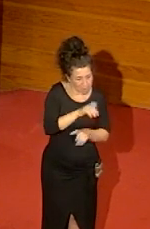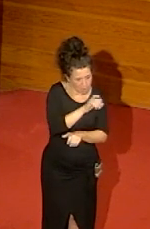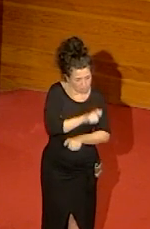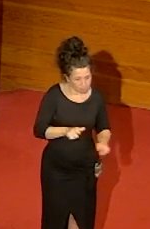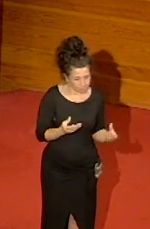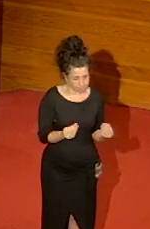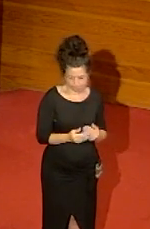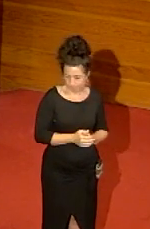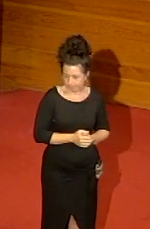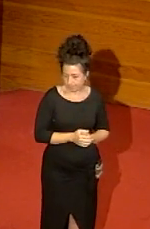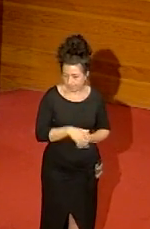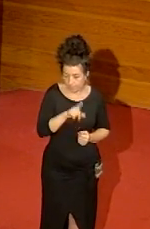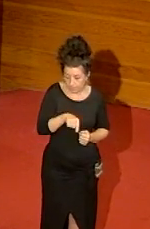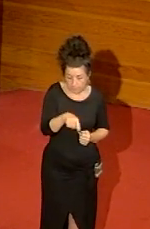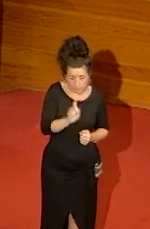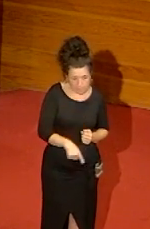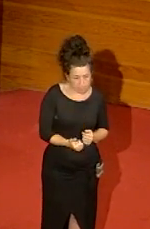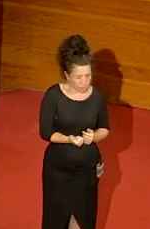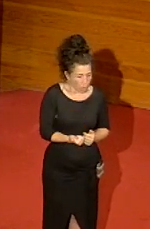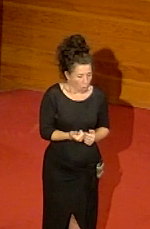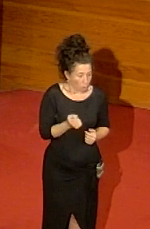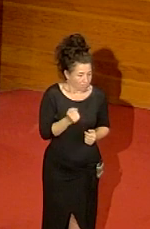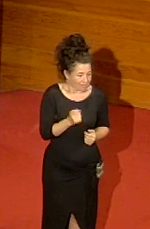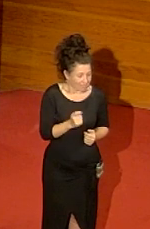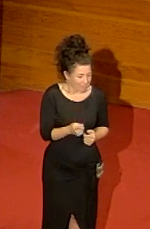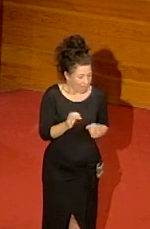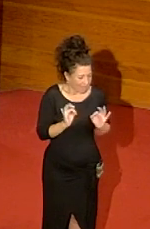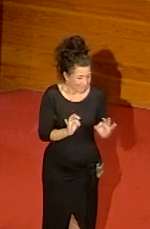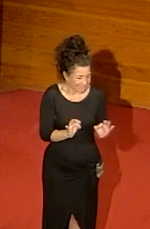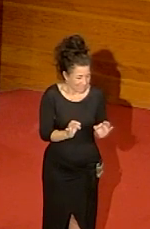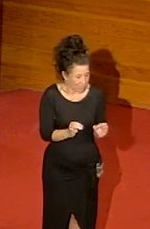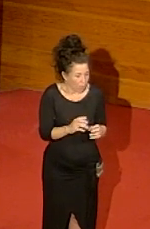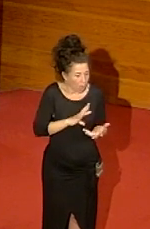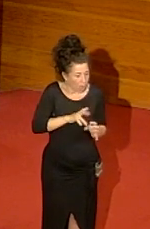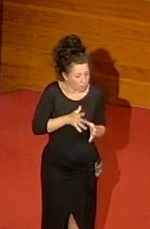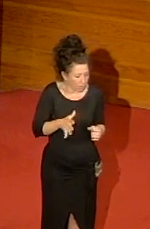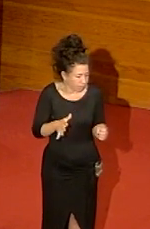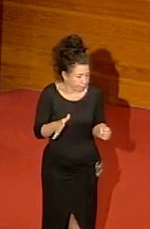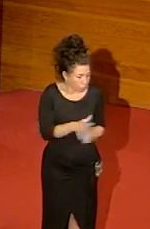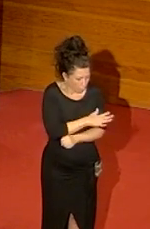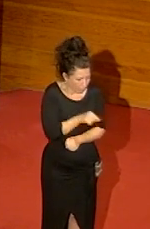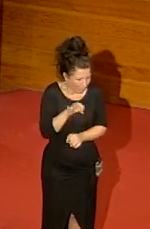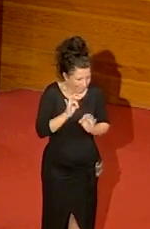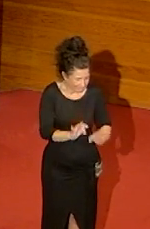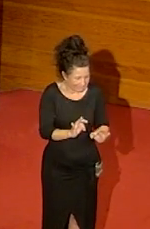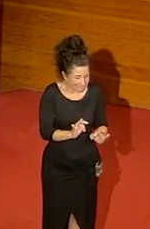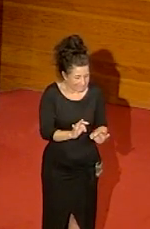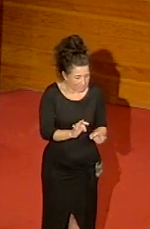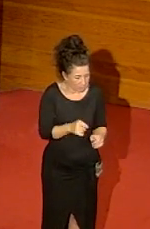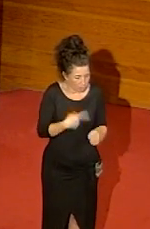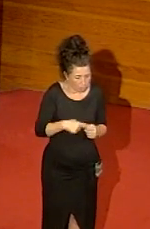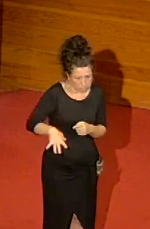da nolabait ere kobertura tipiko bat nazioartean, ba trasteak hartu, nazioartera